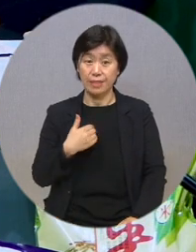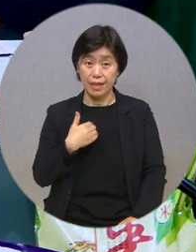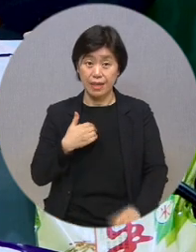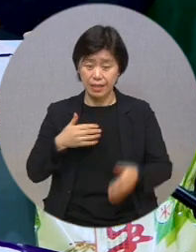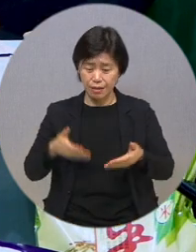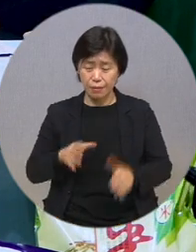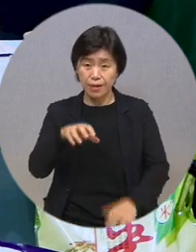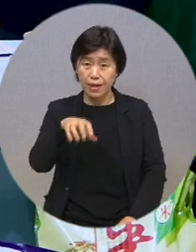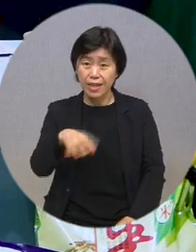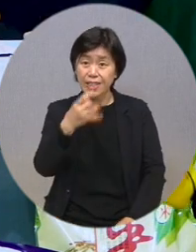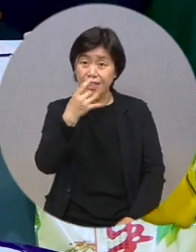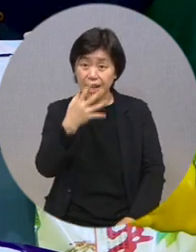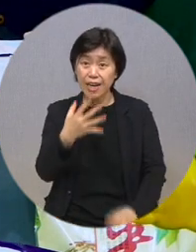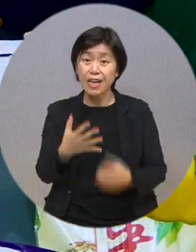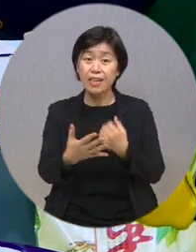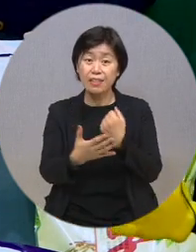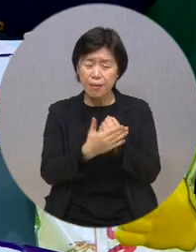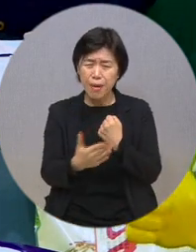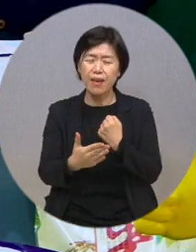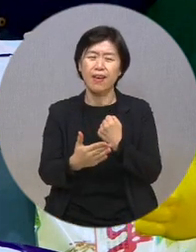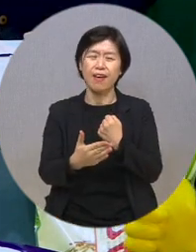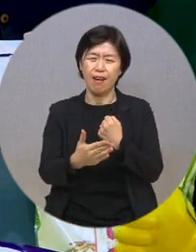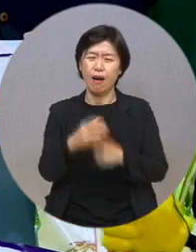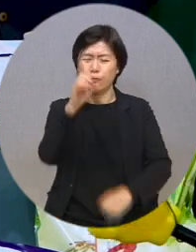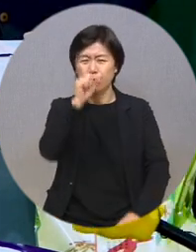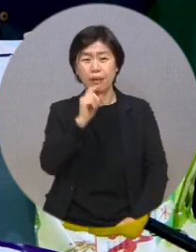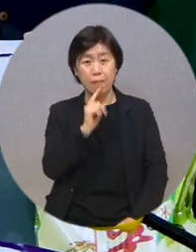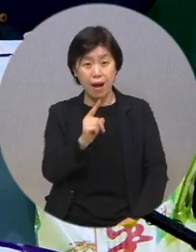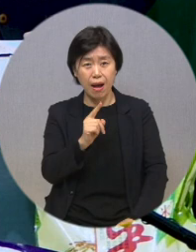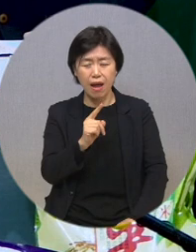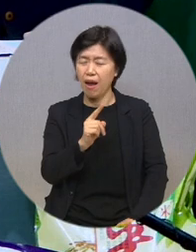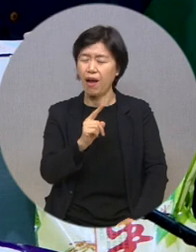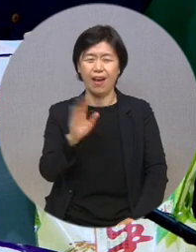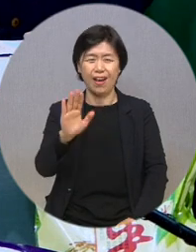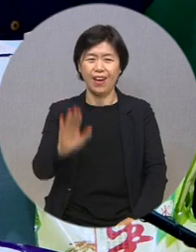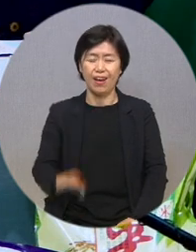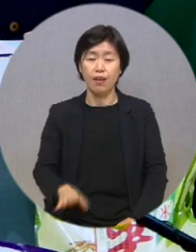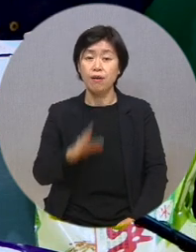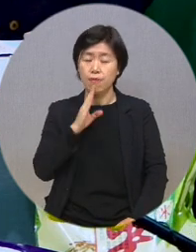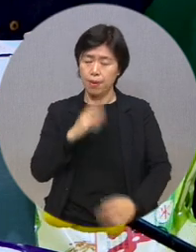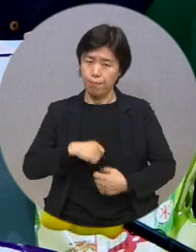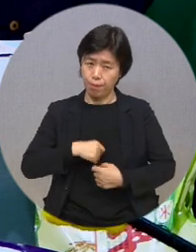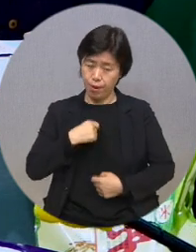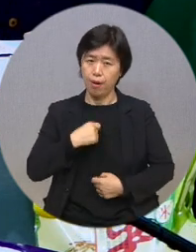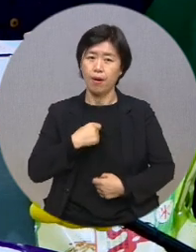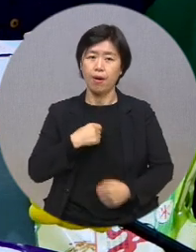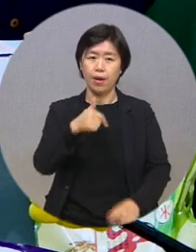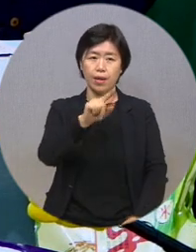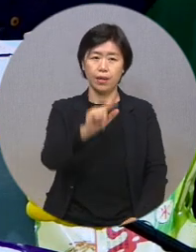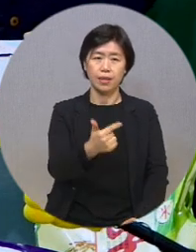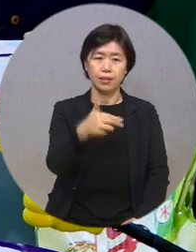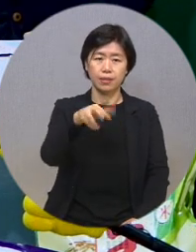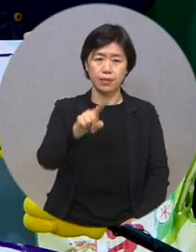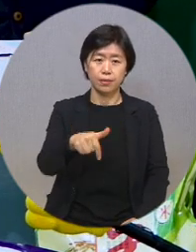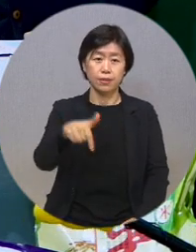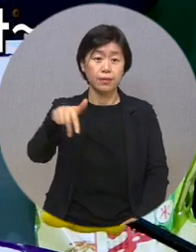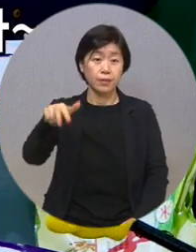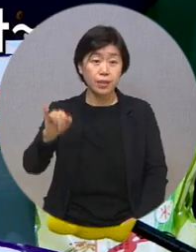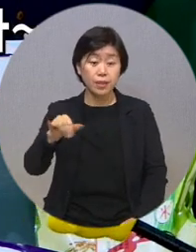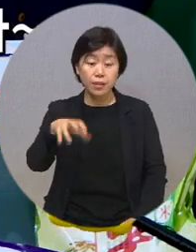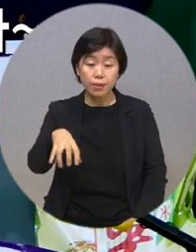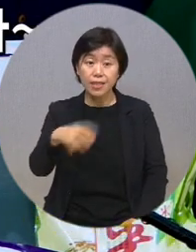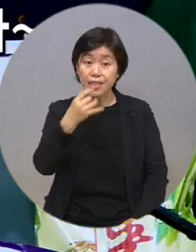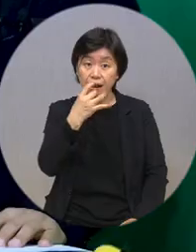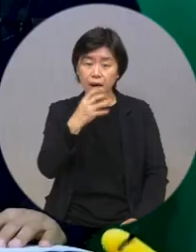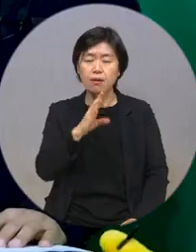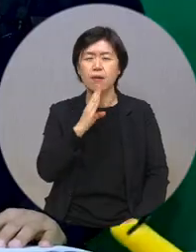내 고향 쌀이니까 좋다라고 이해할 수도 있다라고 생각하실 텐데 간짜치 쌀에 이 저 선생님 말씀하신 대로 우리 해맞이 그 쌀은 정말이에요.